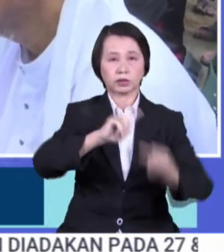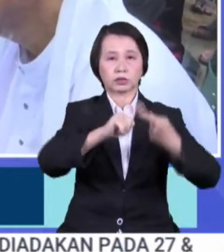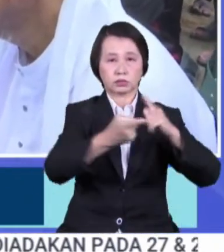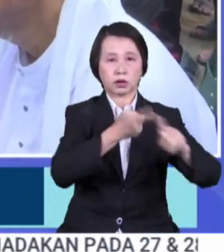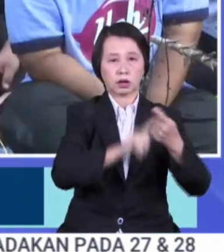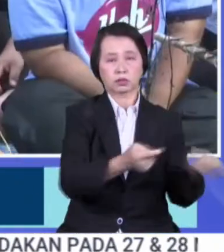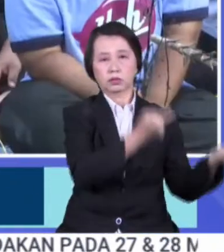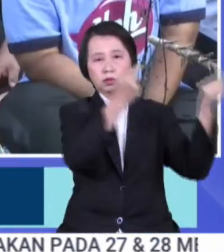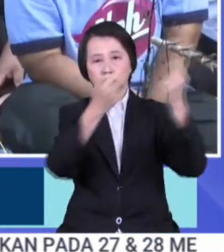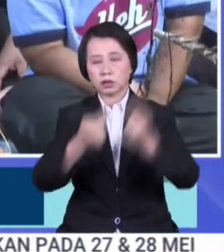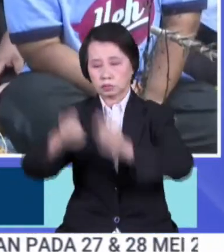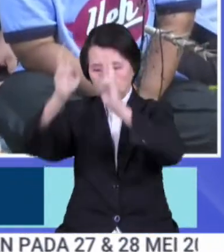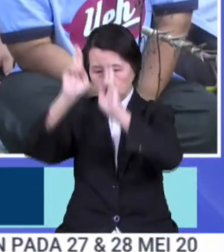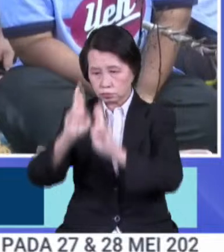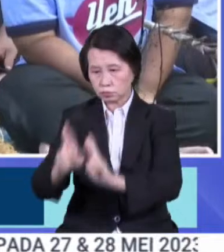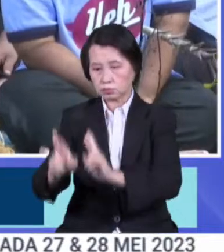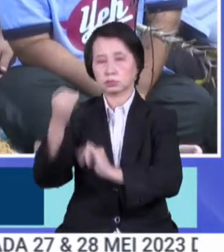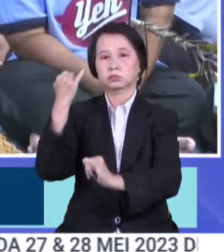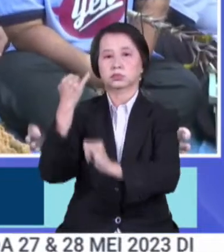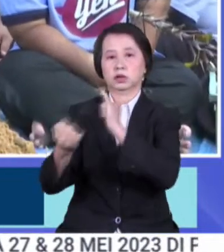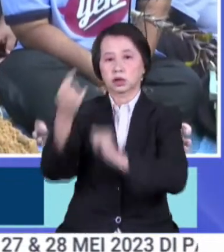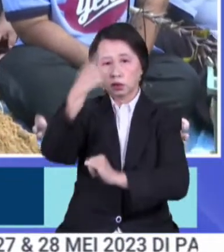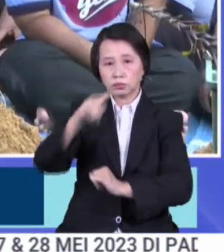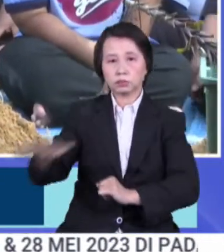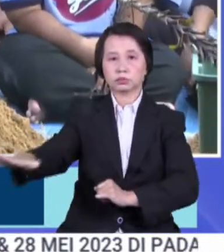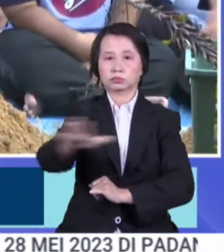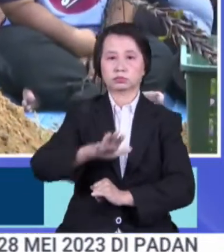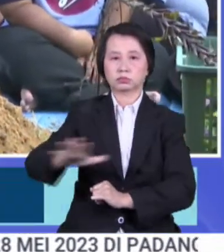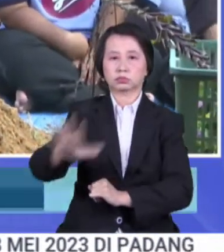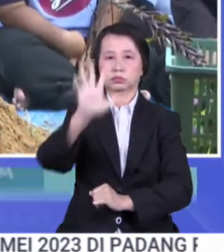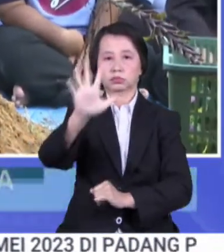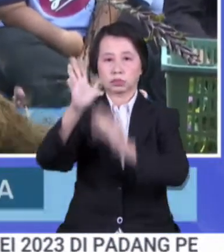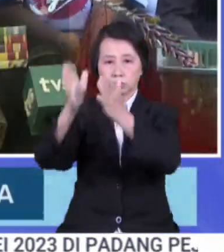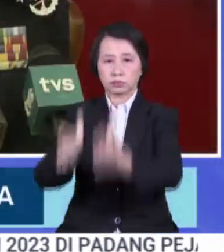handai hadir memberi penghormatan terakhir buat jenazah.